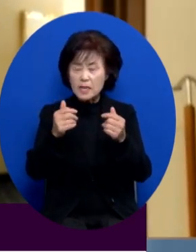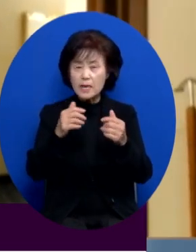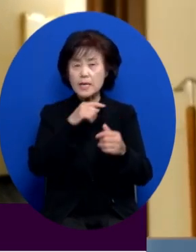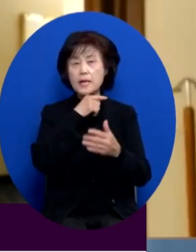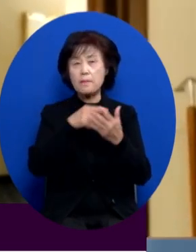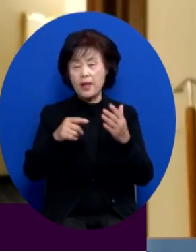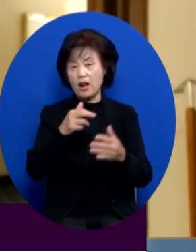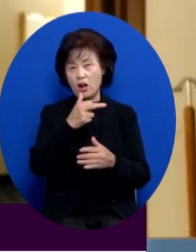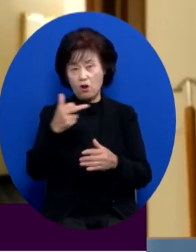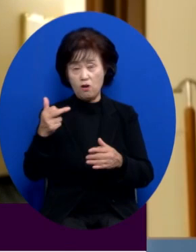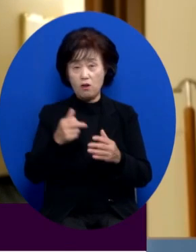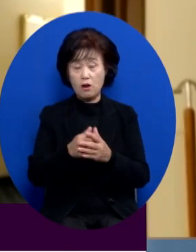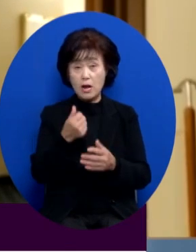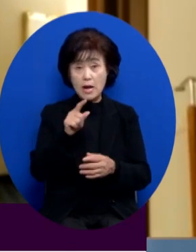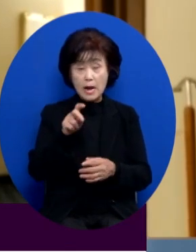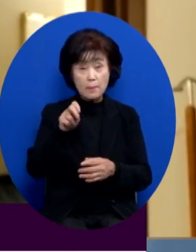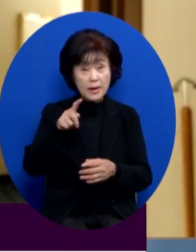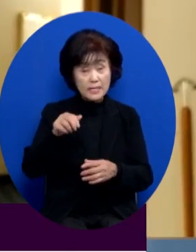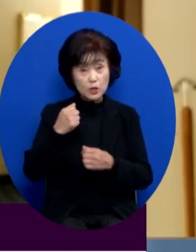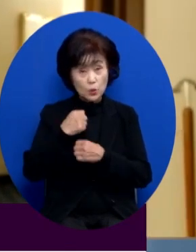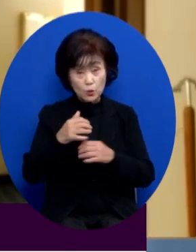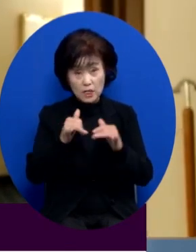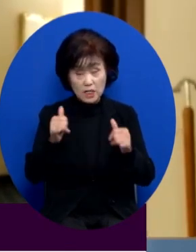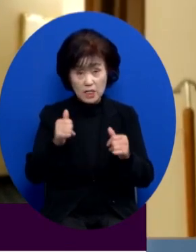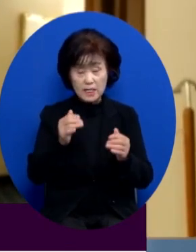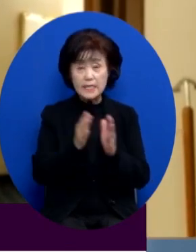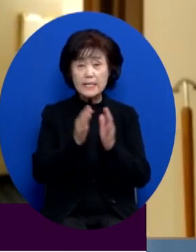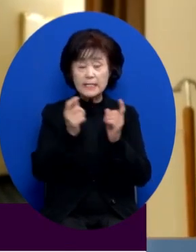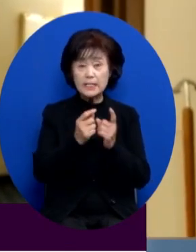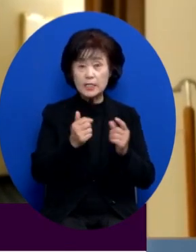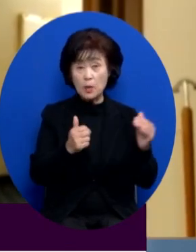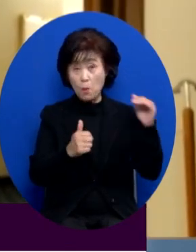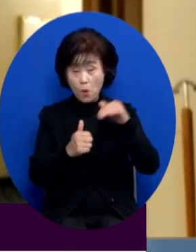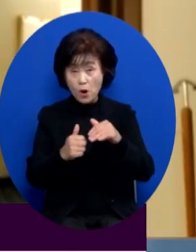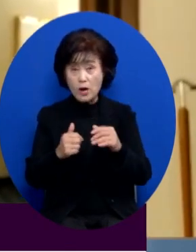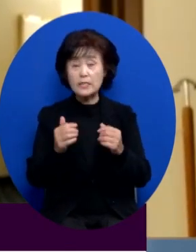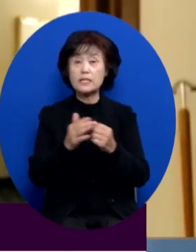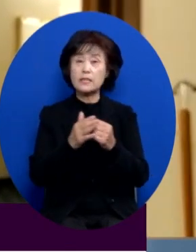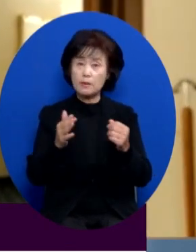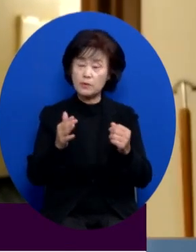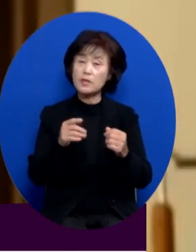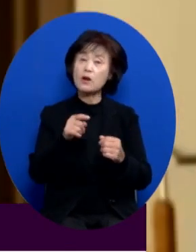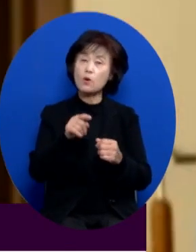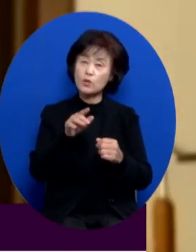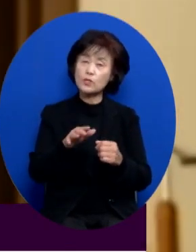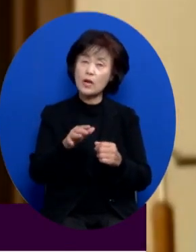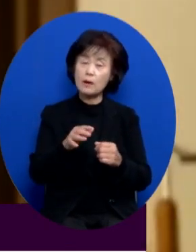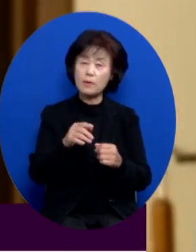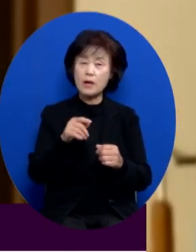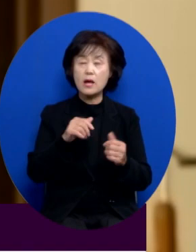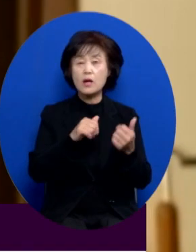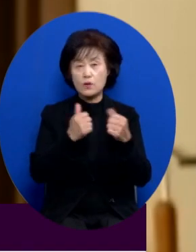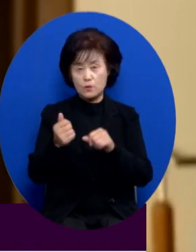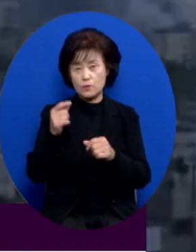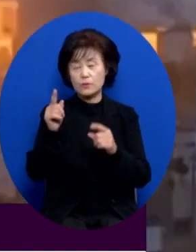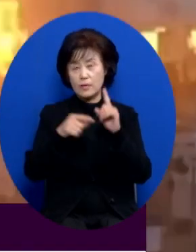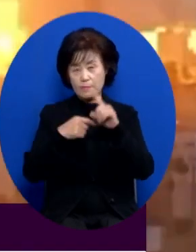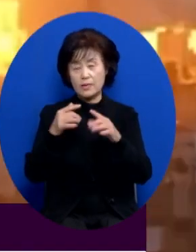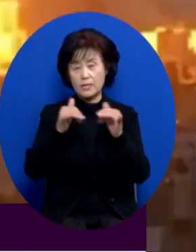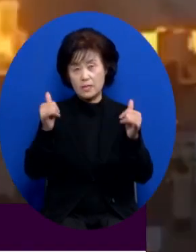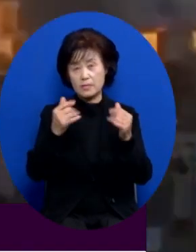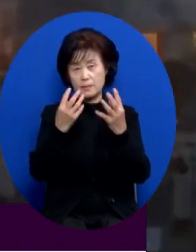어쨌든 그 하마스 대원들이 직접 그 분리장벽을 넘었다라고 하기 때문에 거기서 좀 사망자들이 있었던 것